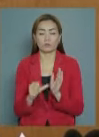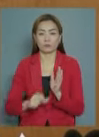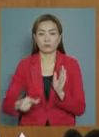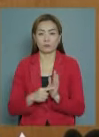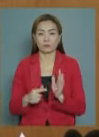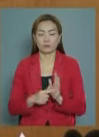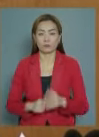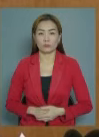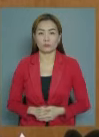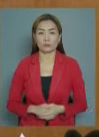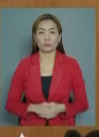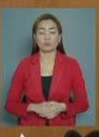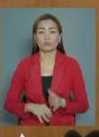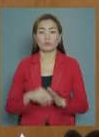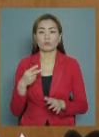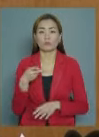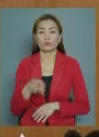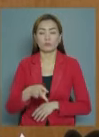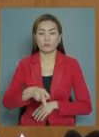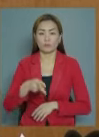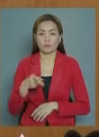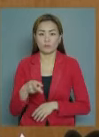3167 таңдаушының